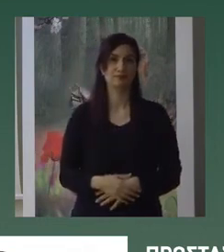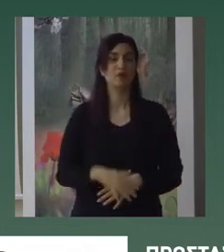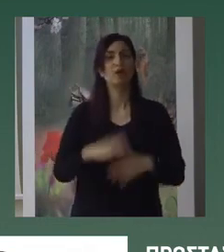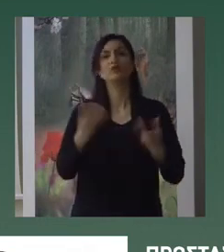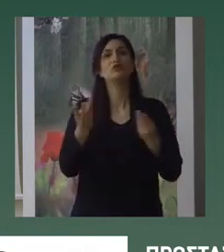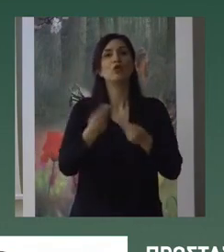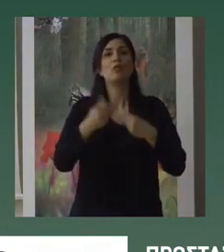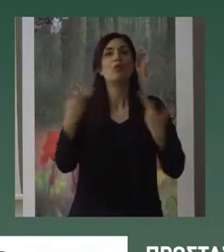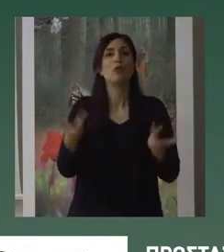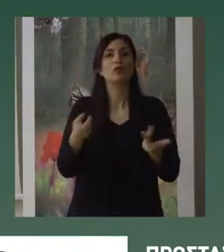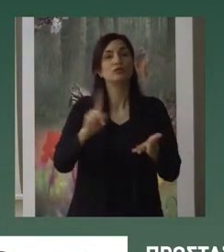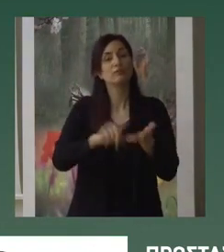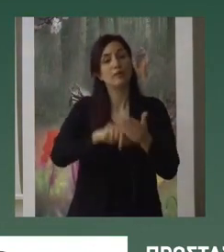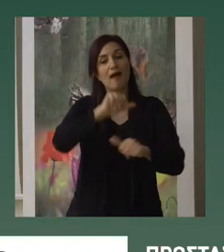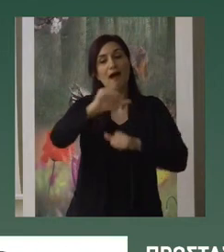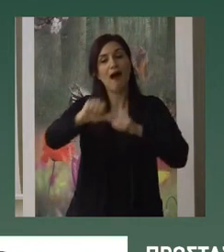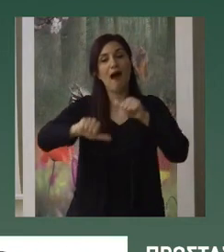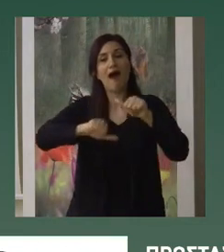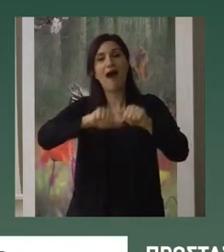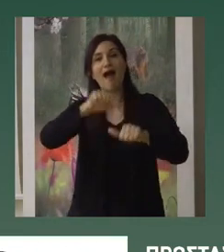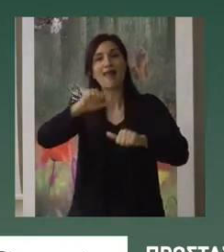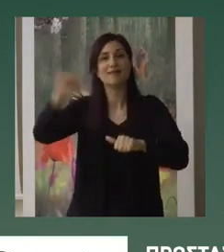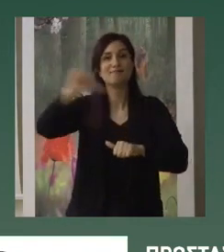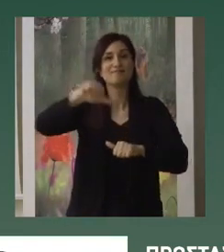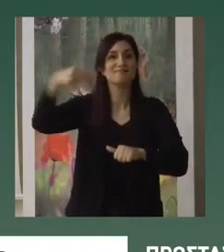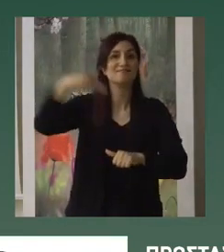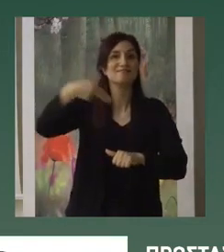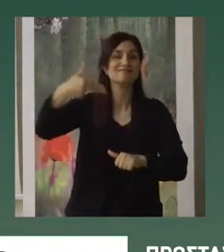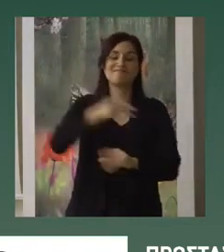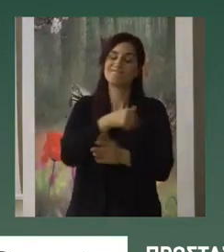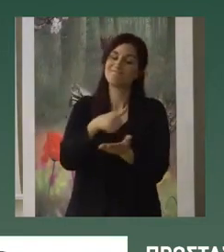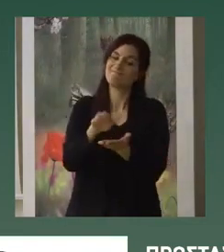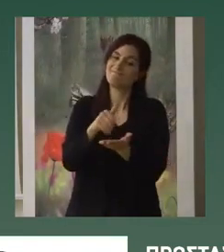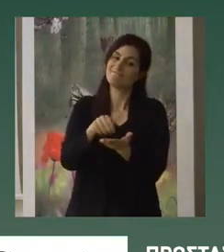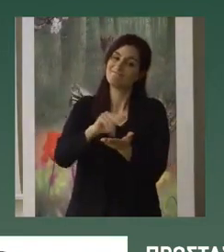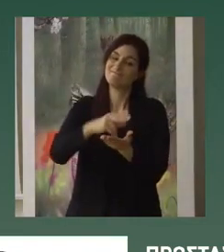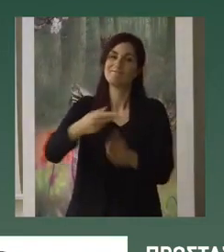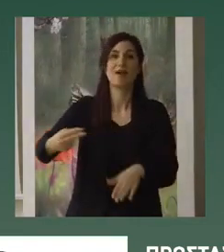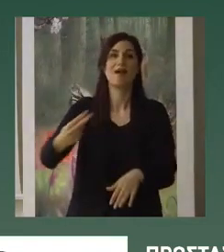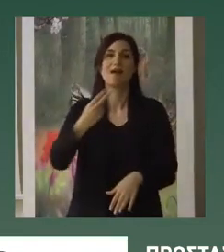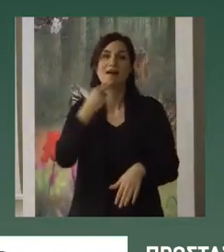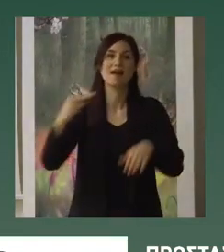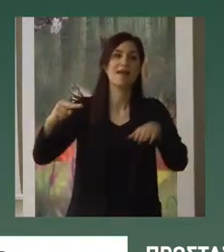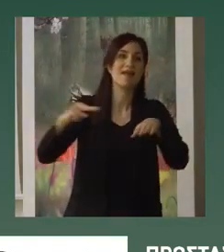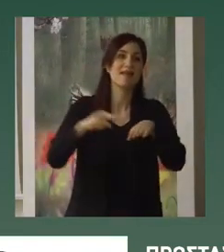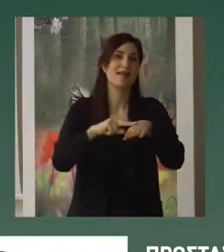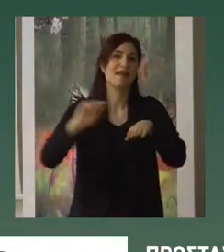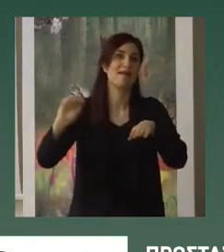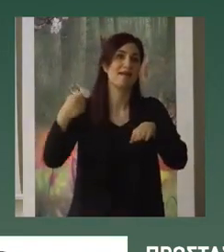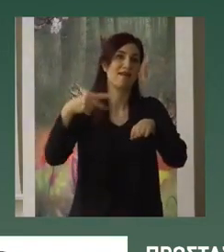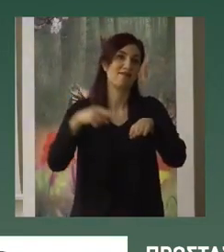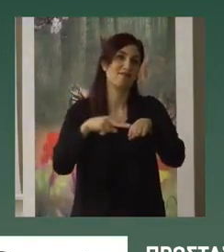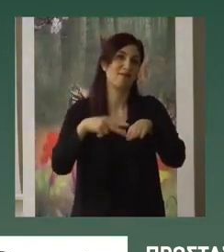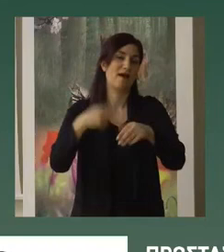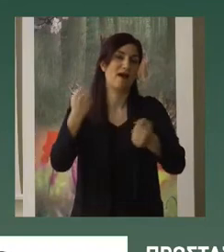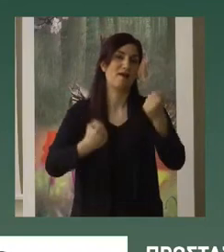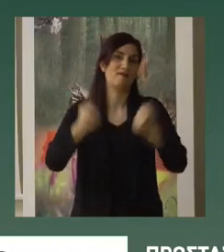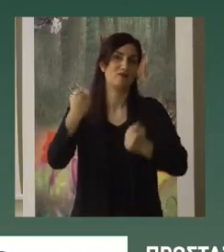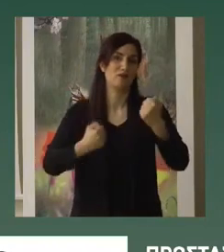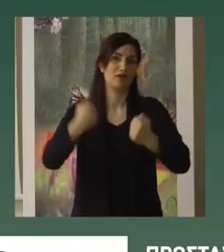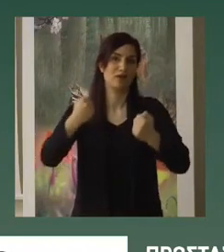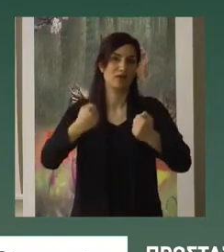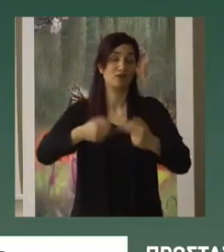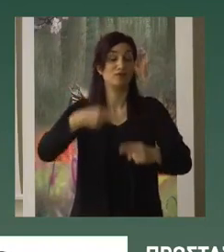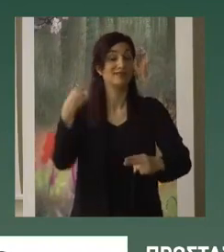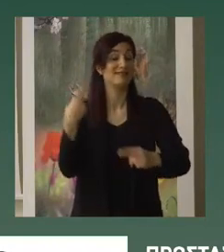βεβαίως να στραφείς στα ηλεκτρικά αυτοκίνητα. Ηλεκτρικά αυτοκίνητα είναι μια πολύ σοβαρή υπόθεση για μια πόλη. Όχι επιδεικτικά